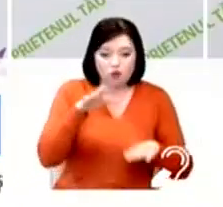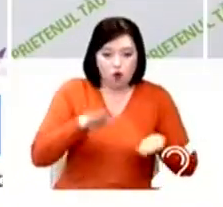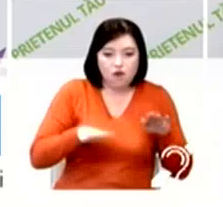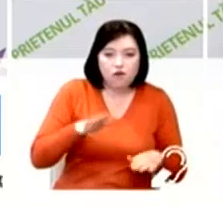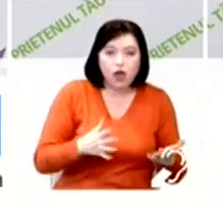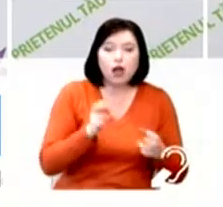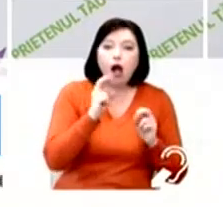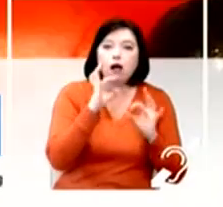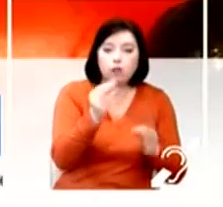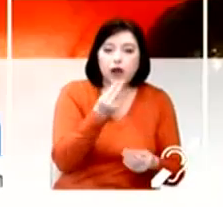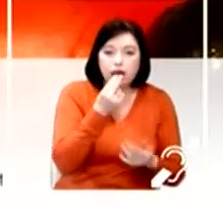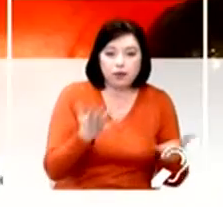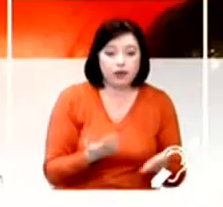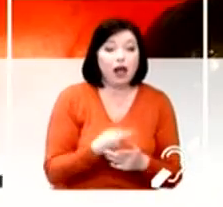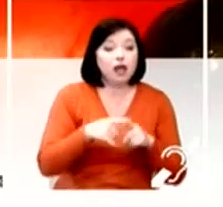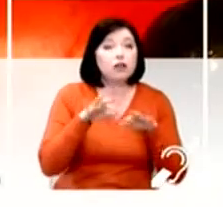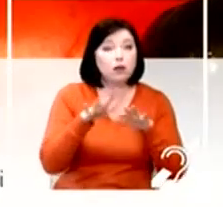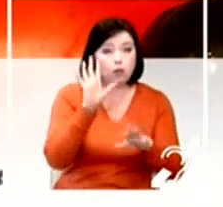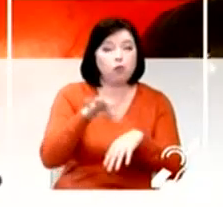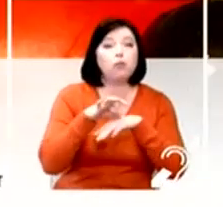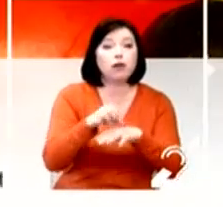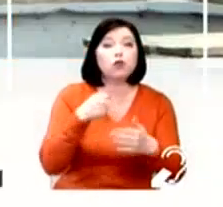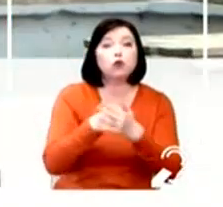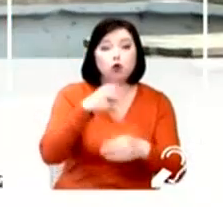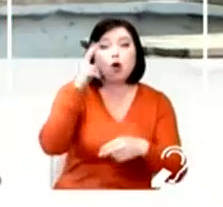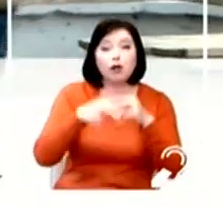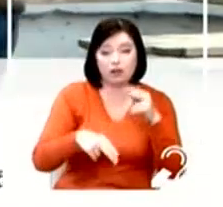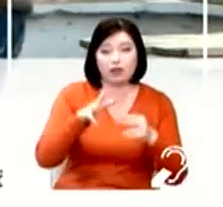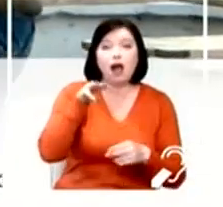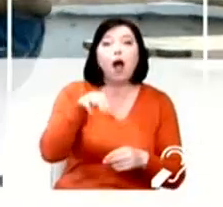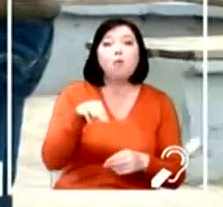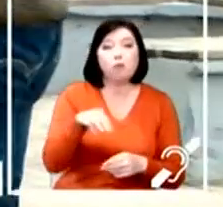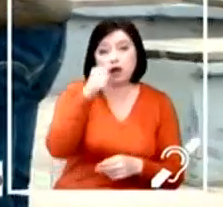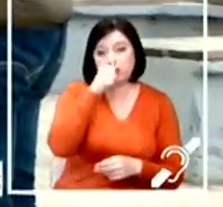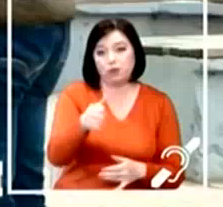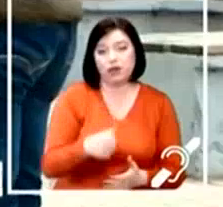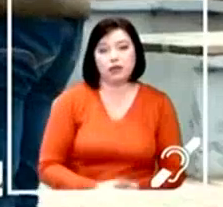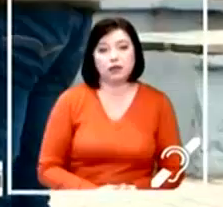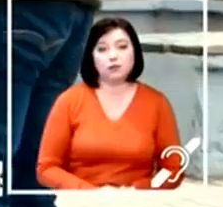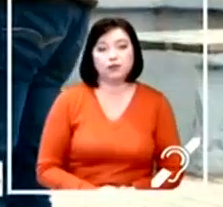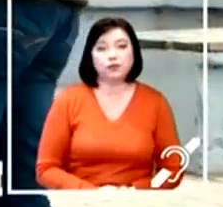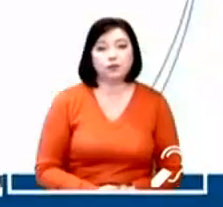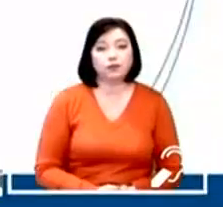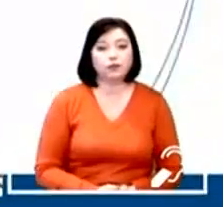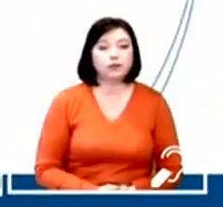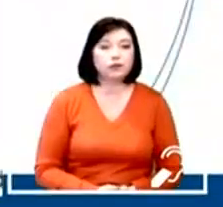o alimentație sănătoasă. Campania se va desfășura până la sfârșitul lunii martie.